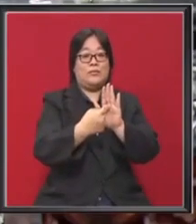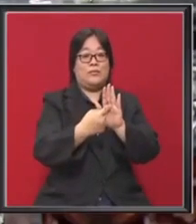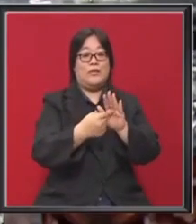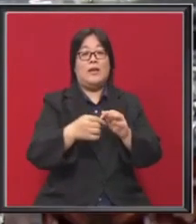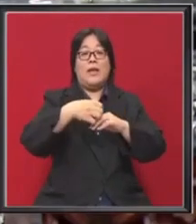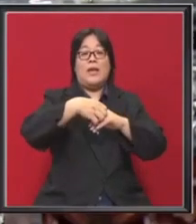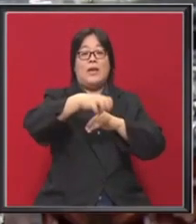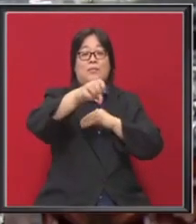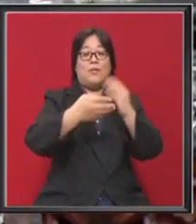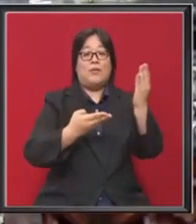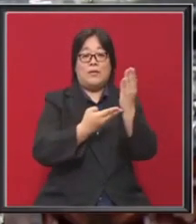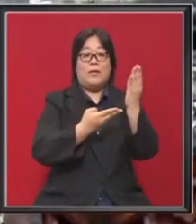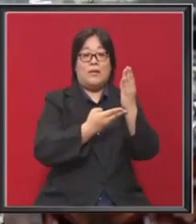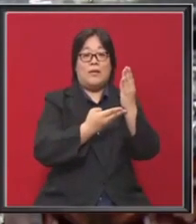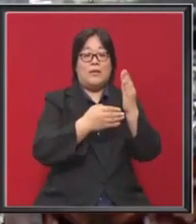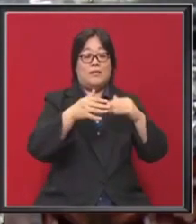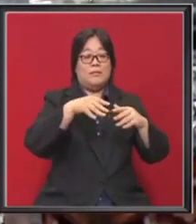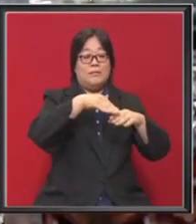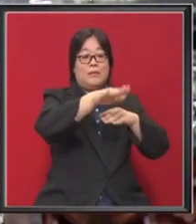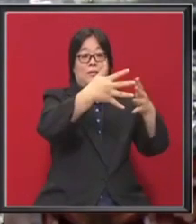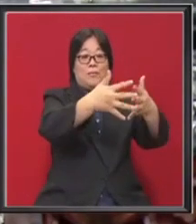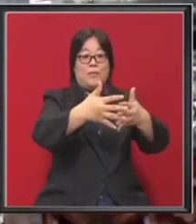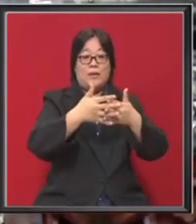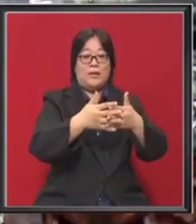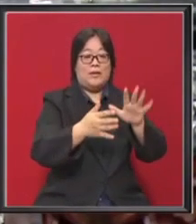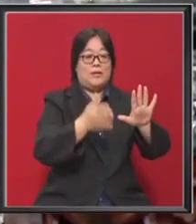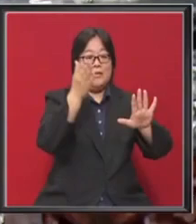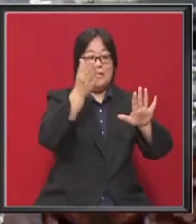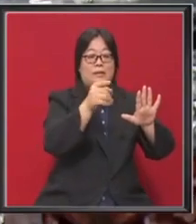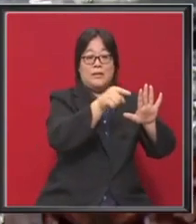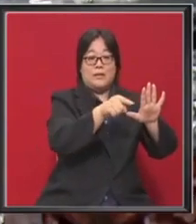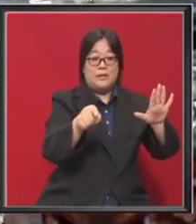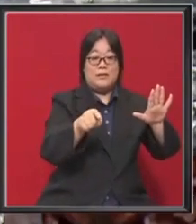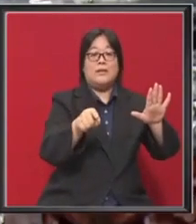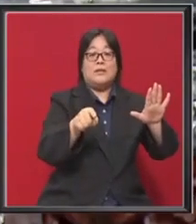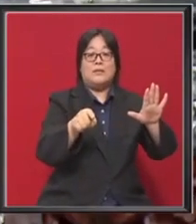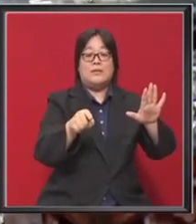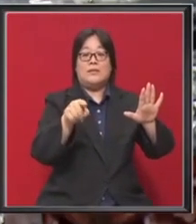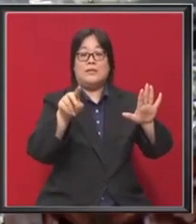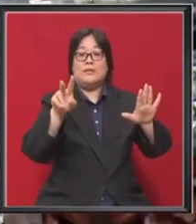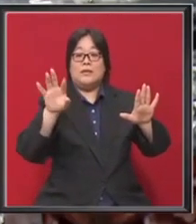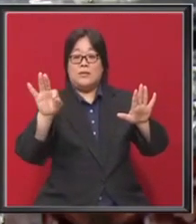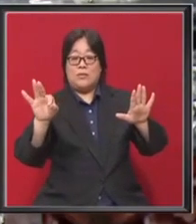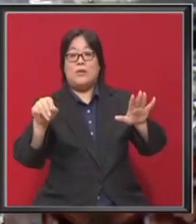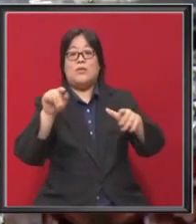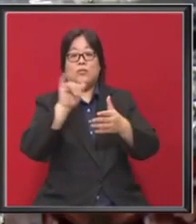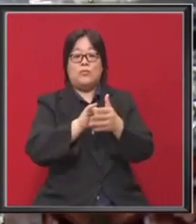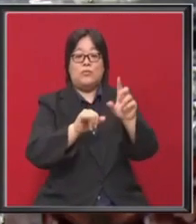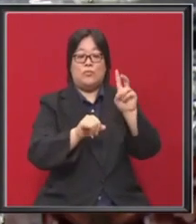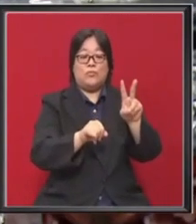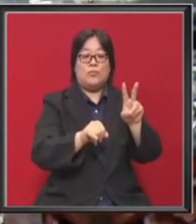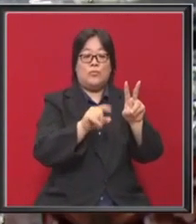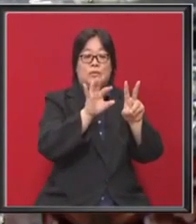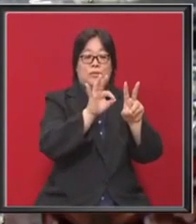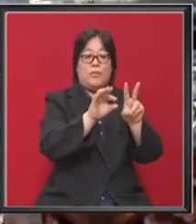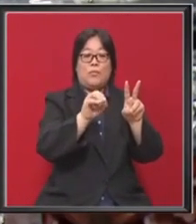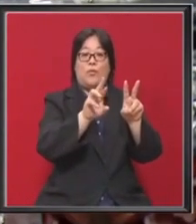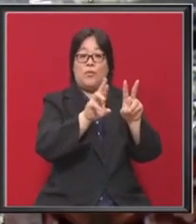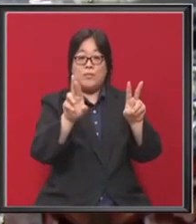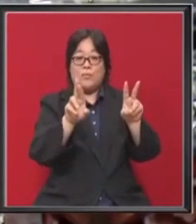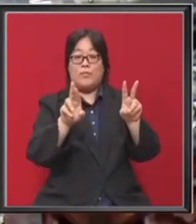es poksay Malaysia ke Amerika Sadiqah antara Mei hingga September 2000 h290